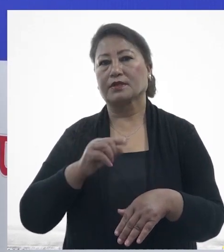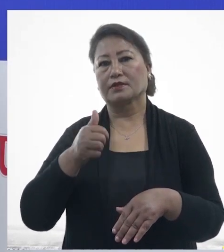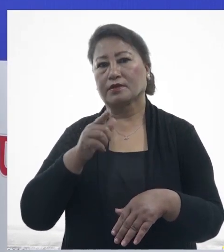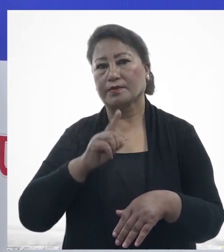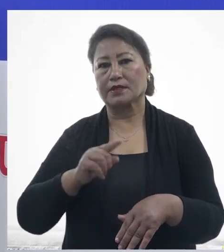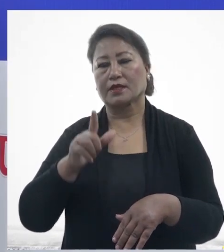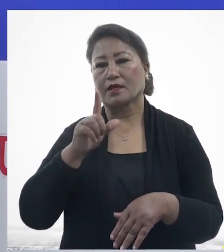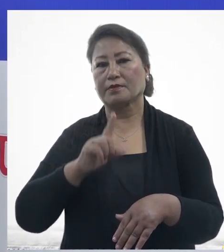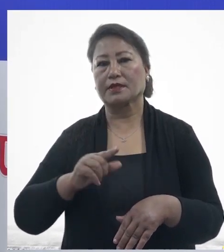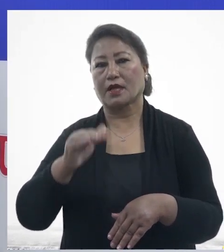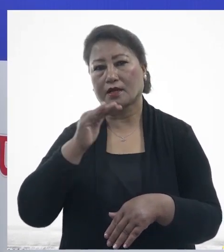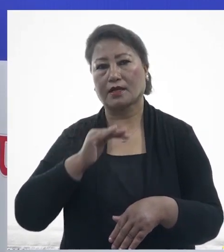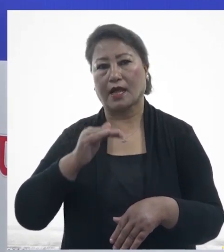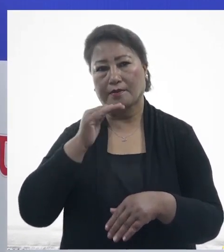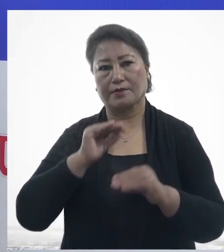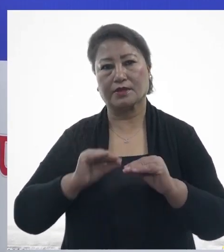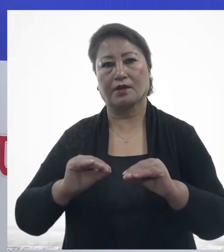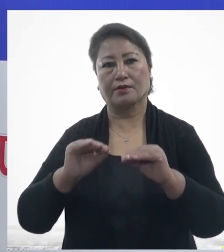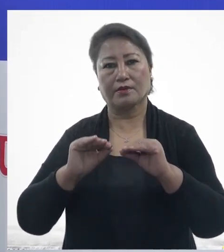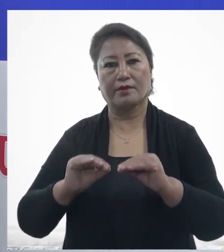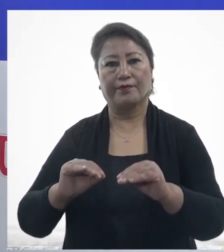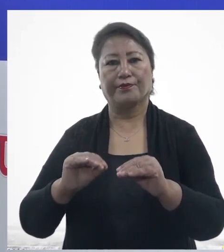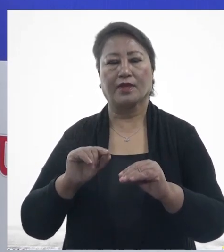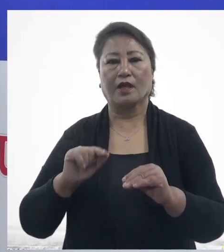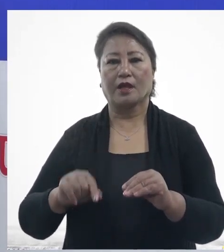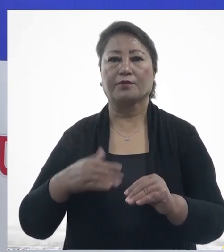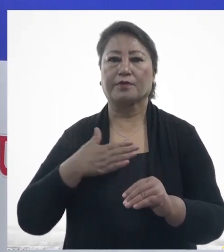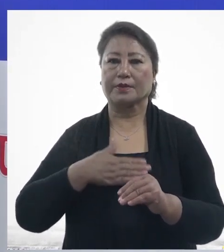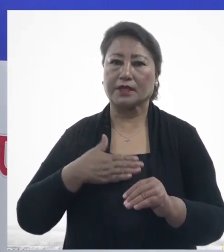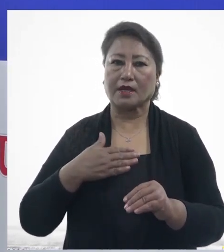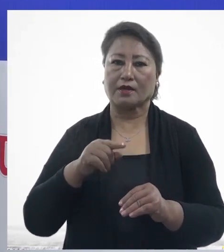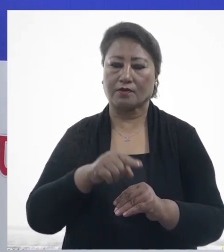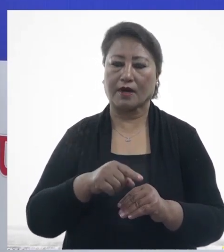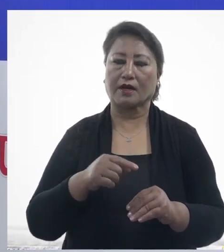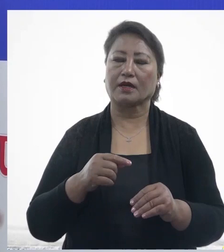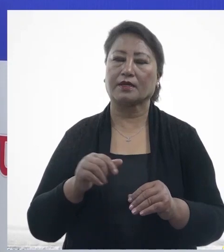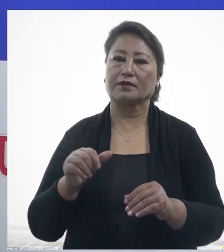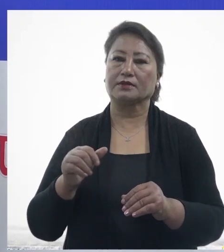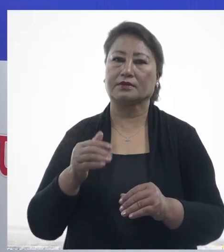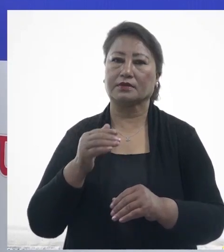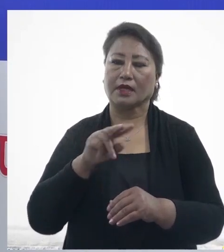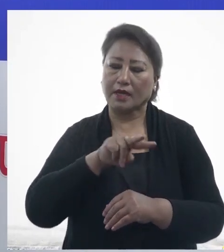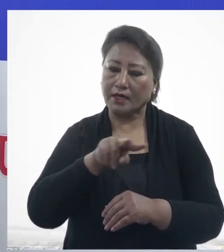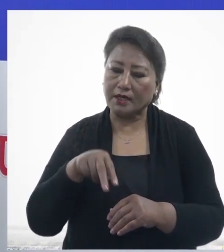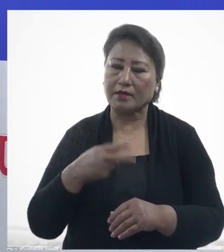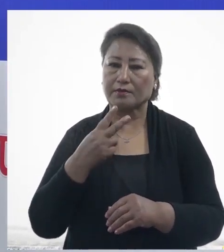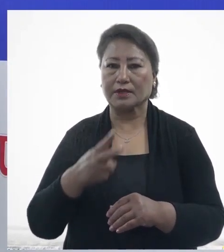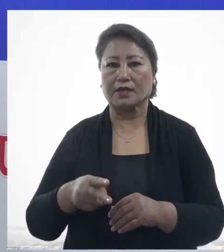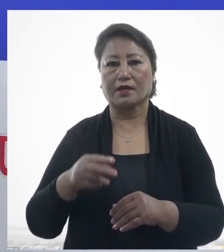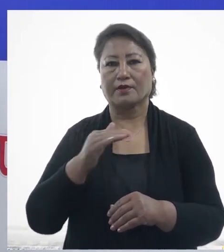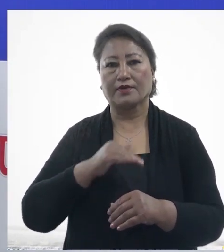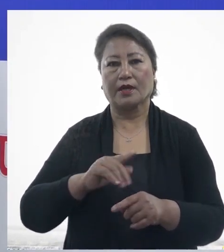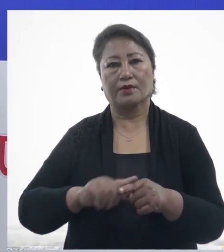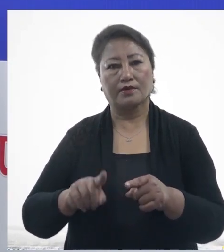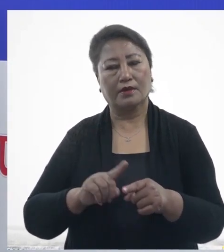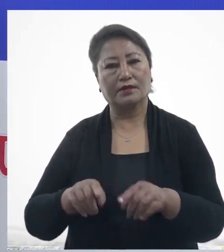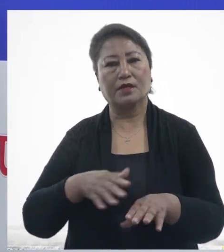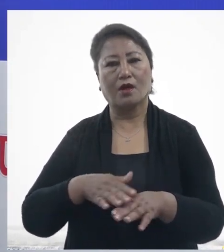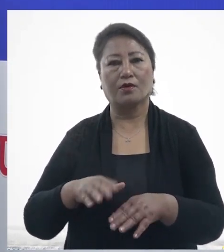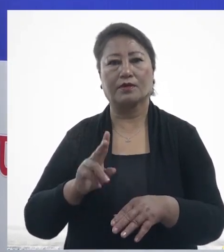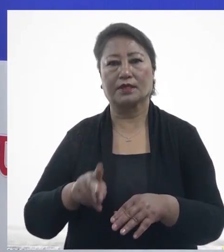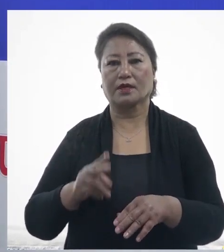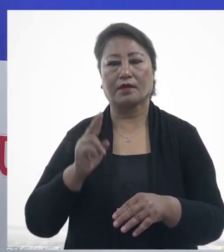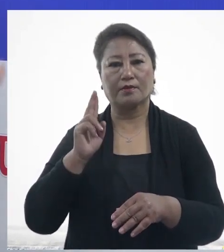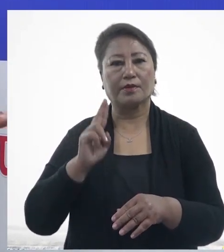राखेर तालिम दिनु भएको हुनाले गर्दा हामी पनि चाहँदैनौँ कि हाम्रो उहाँप्रतिको जति पनि हामीले उहाँहरूलाई भनौँ त्यहाँ रेखदेख उहाँहरूको तालिममा दिन हामीले गरेको खर्चहरू यसले गर्दा भोलि